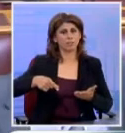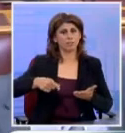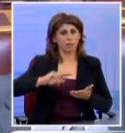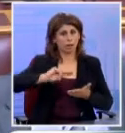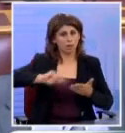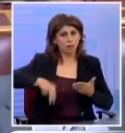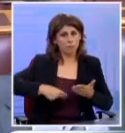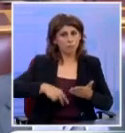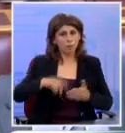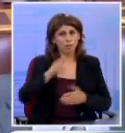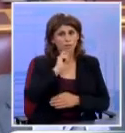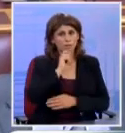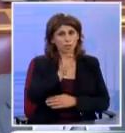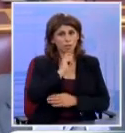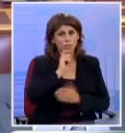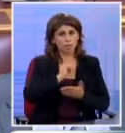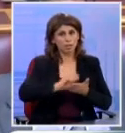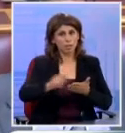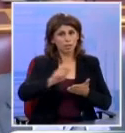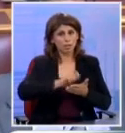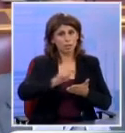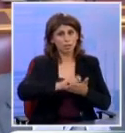ρεπορτάζ